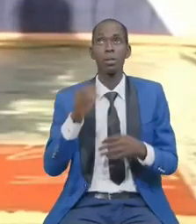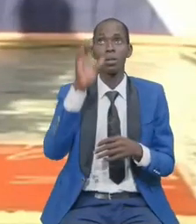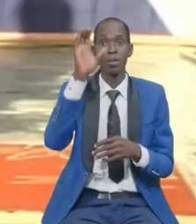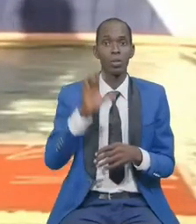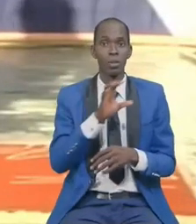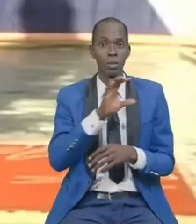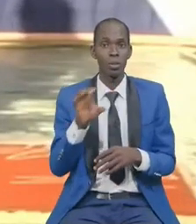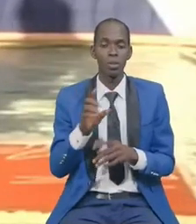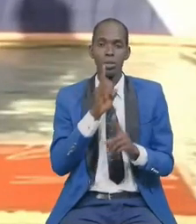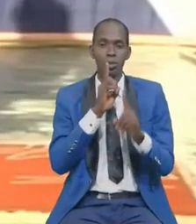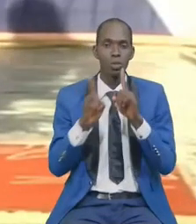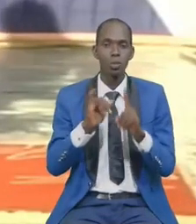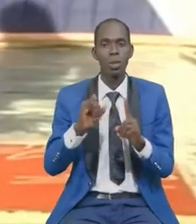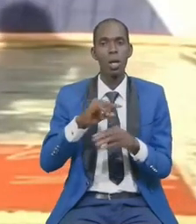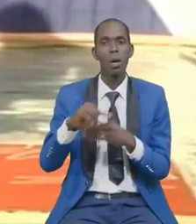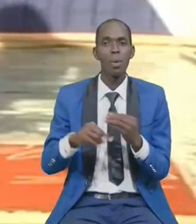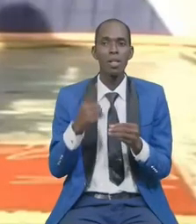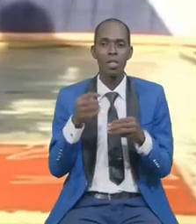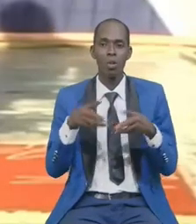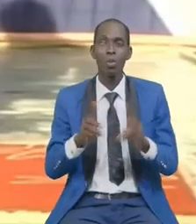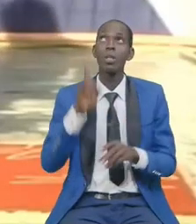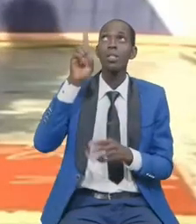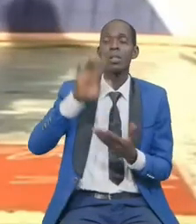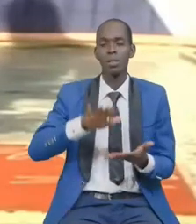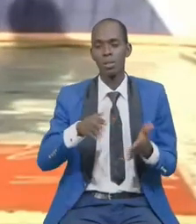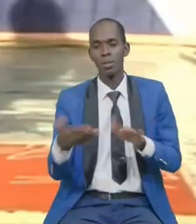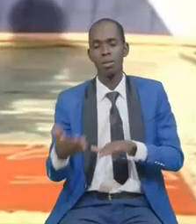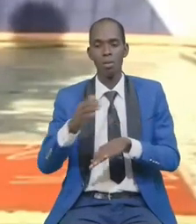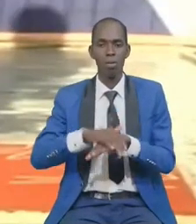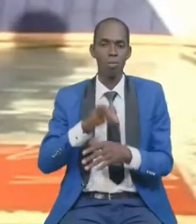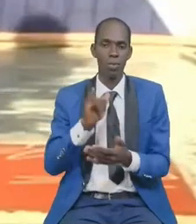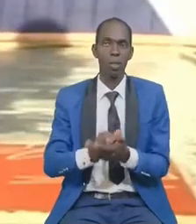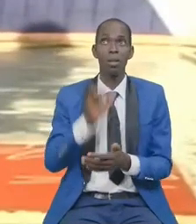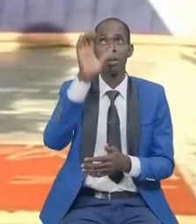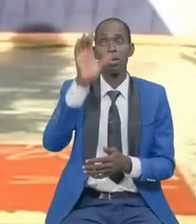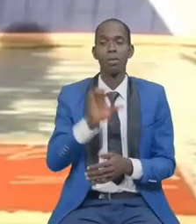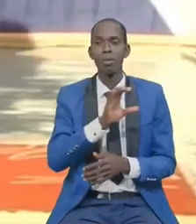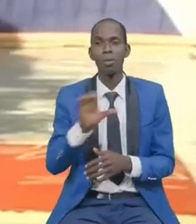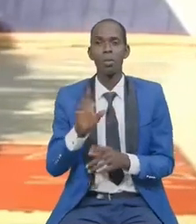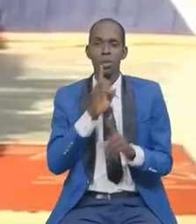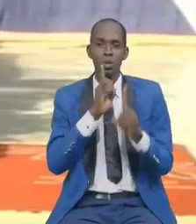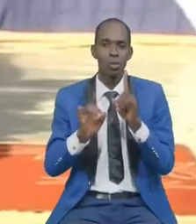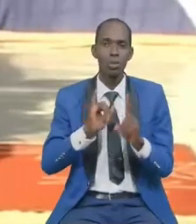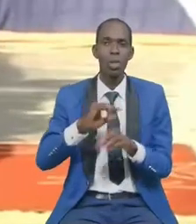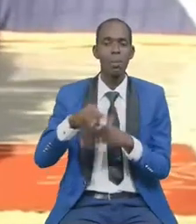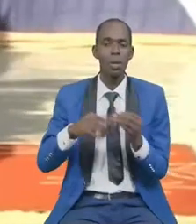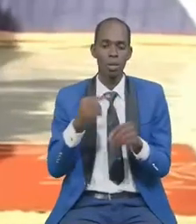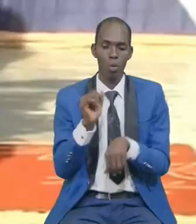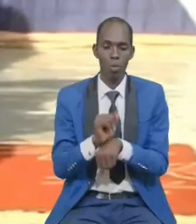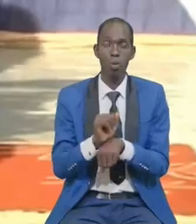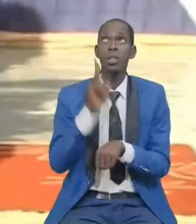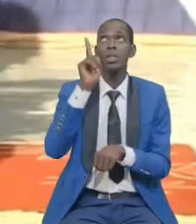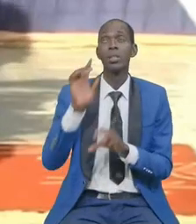parlant de la main dont il est mort sur cette croix, et parle de l'œuvre qu'il a accomplie,